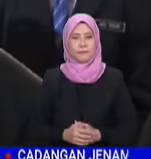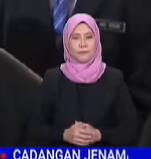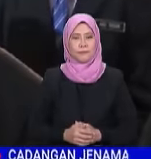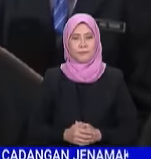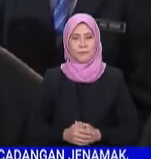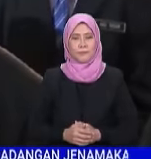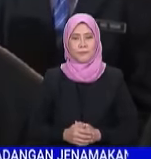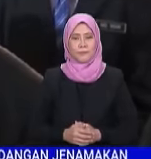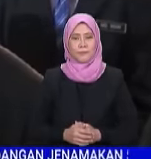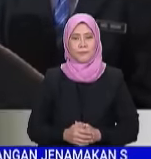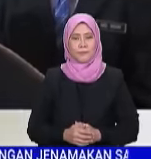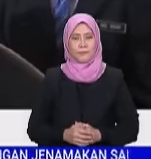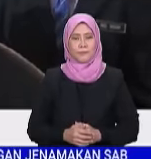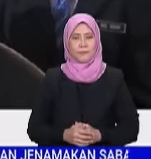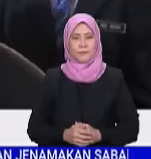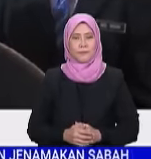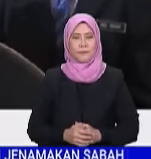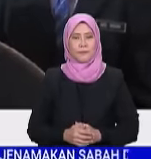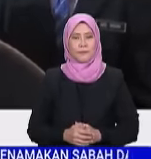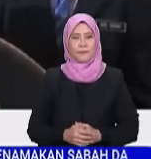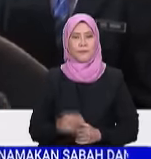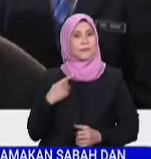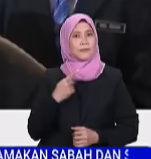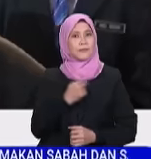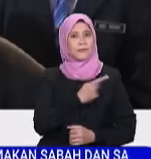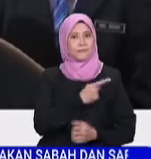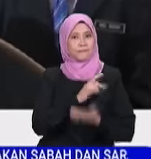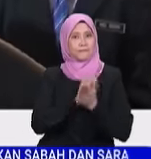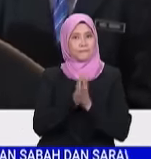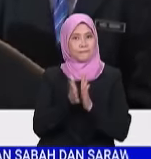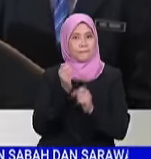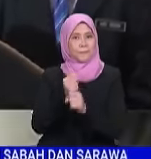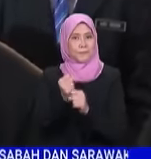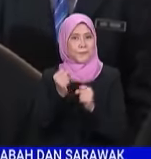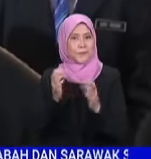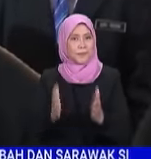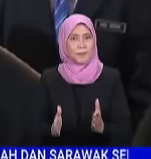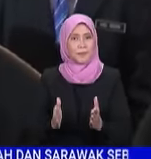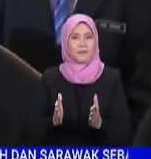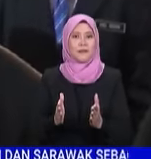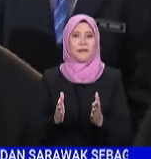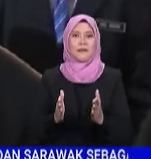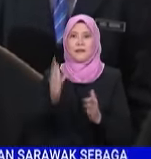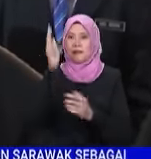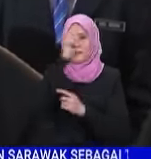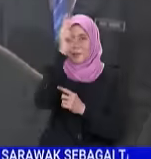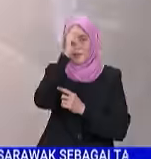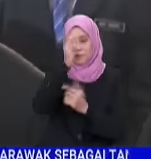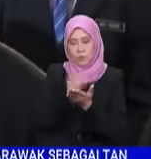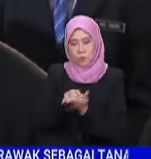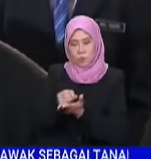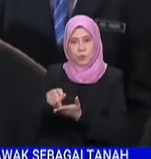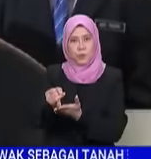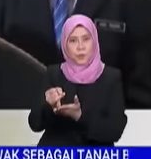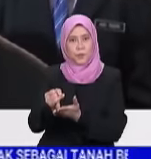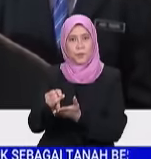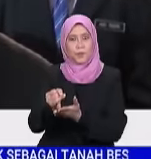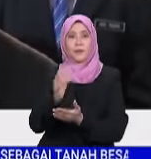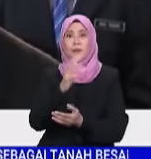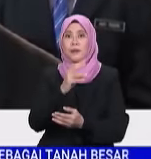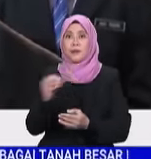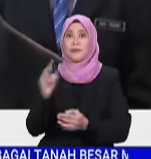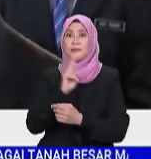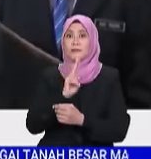Islam Mari kita menjadi penjawat awam yang yang jujur bagi melaksanakan tanggungjawab Ingat pesan agama